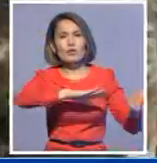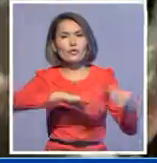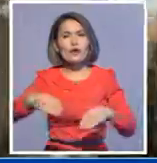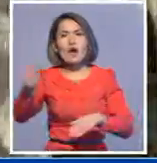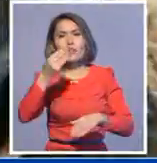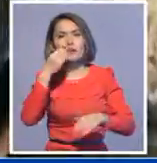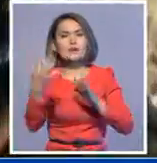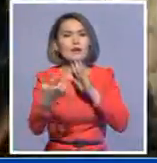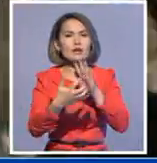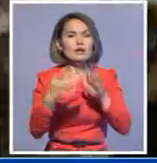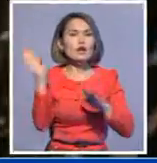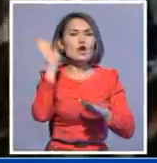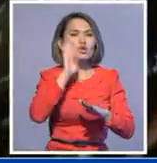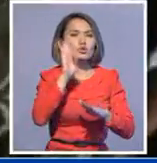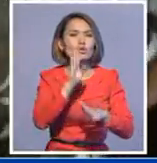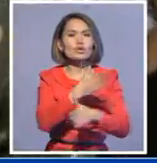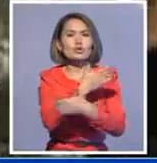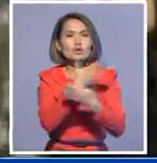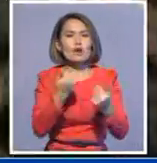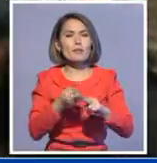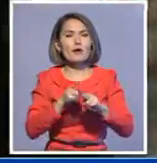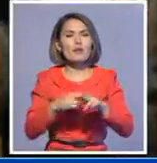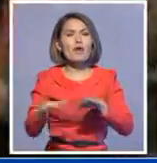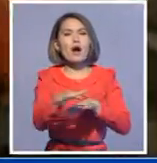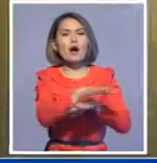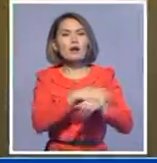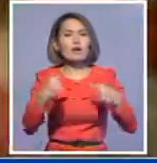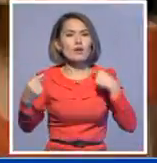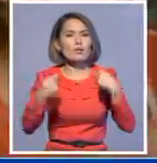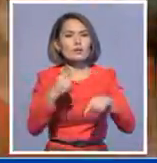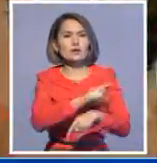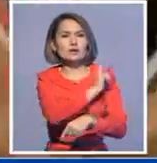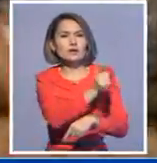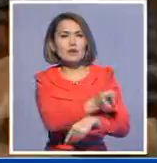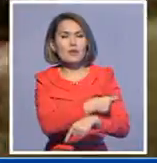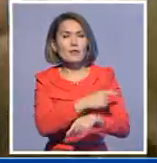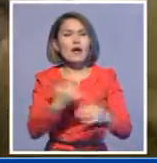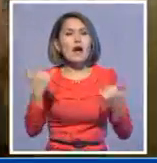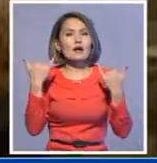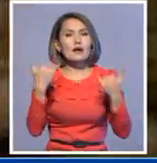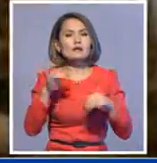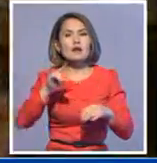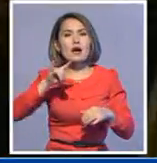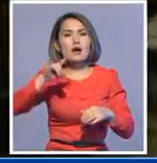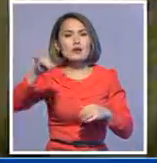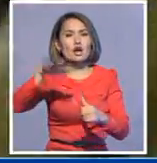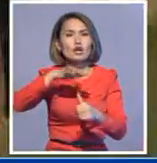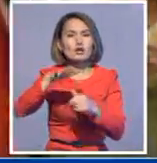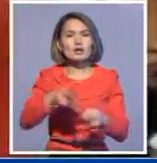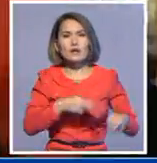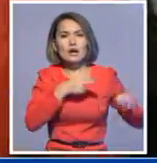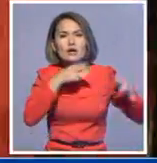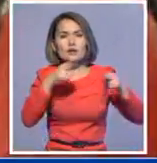түлік пен ауыз су тапшы. Қазір жұрт жаппай жергілікті әскери базаға ағылуда. Ол жерден адамдарды ұшақтар эвакуацияламақ.